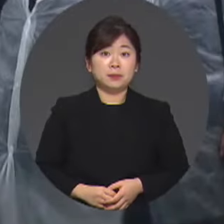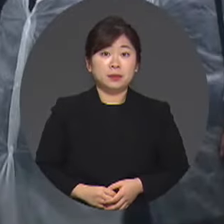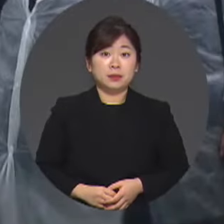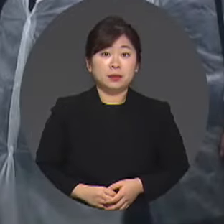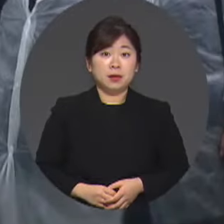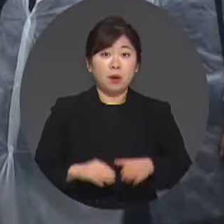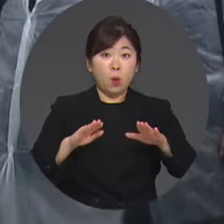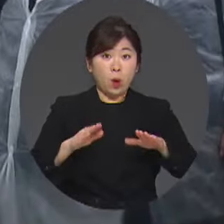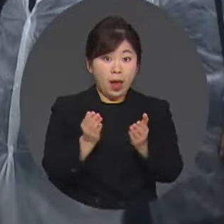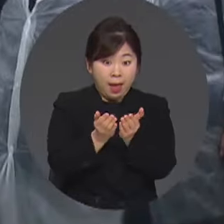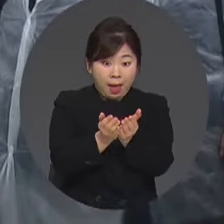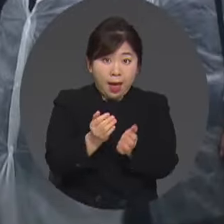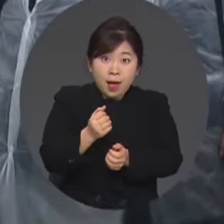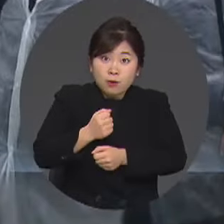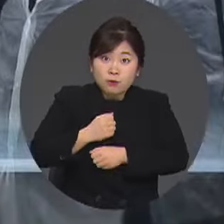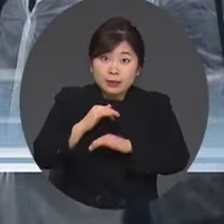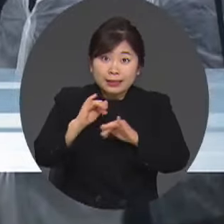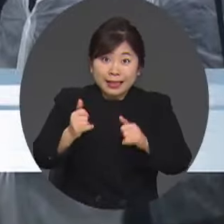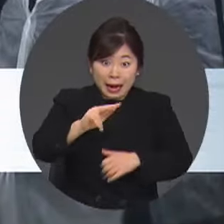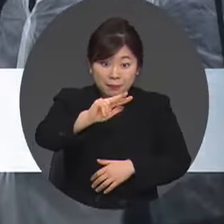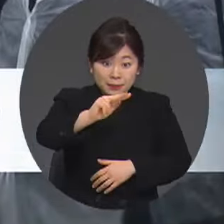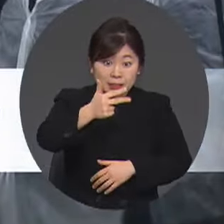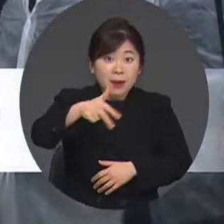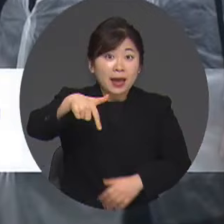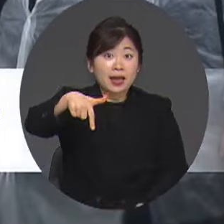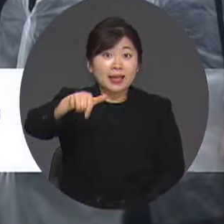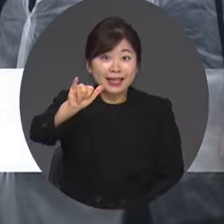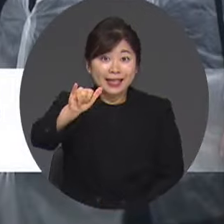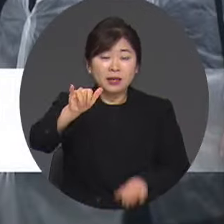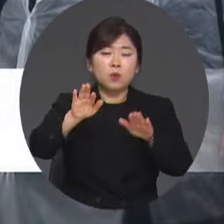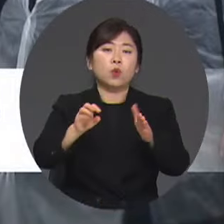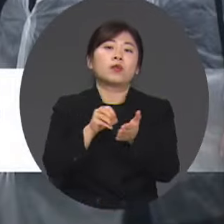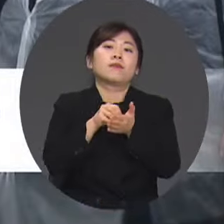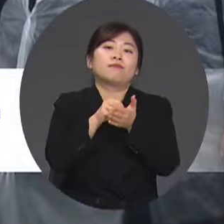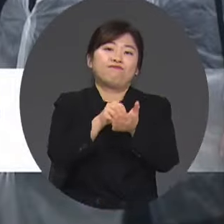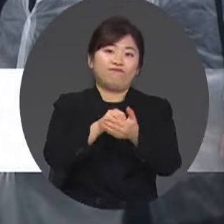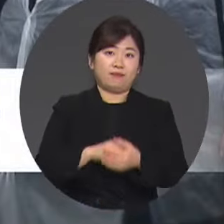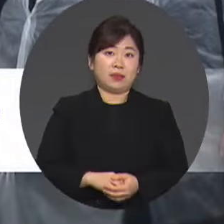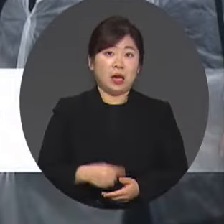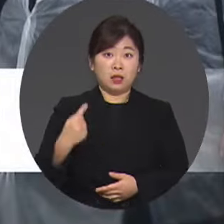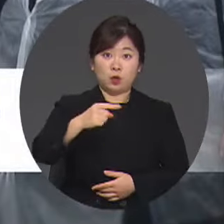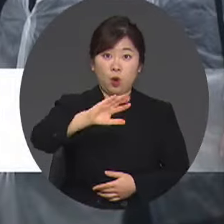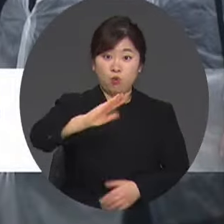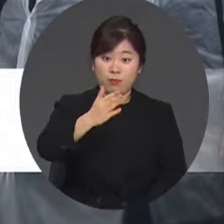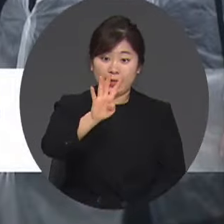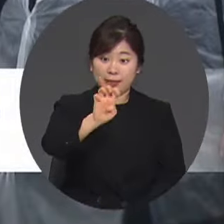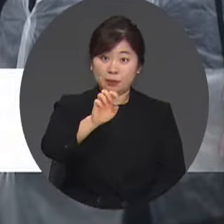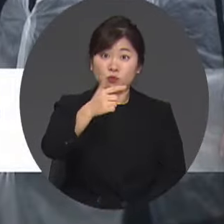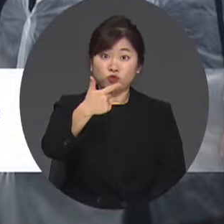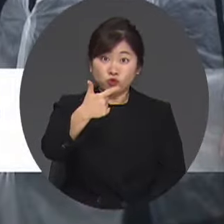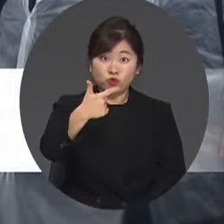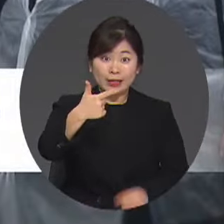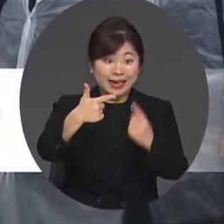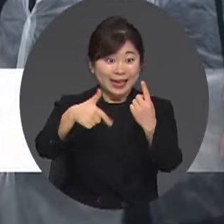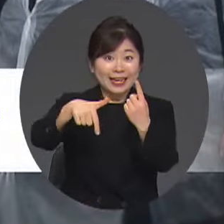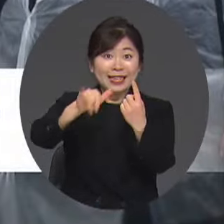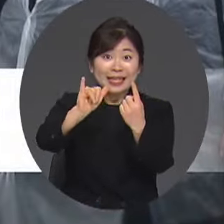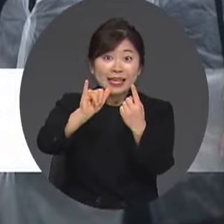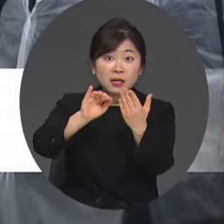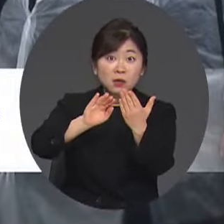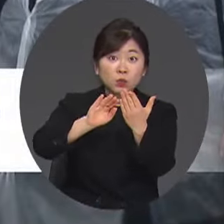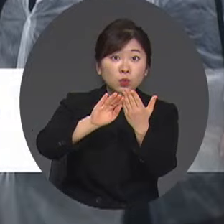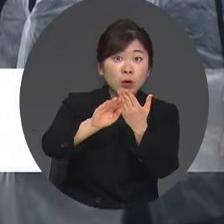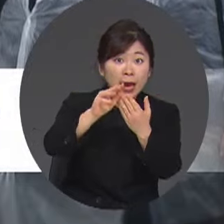해군병 700기가 오늘 진해 해군교육사령부에 입영했습니다. 1946년 우리나라 해군병 1기가 탄생한